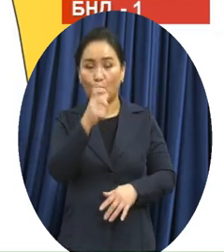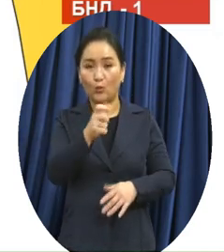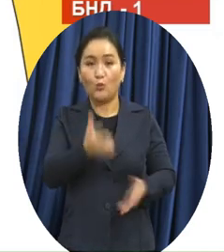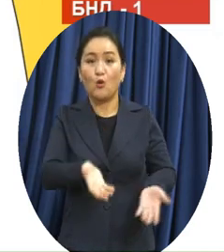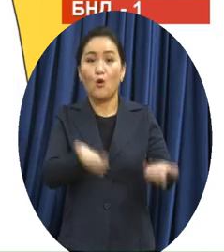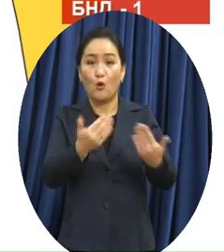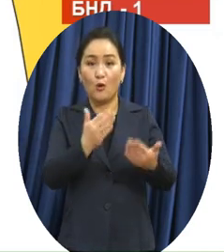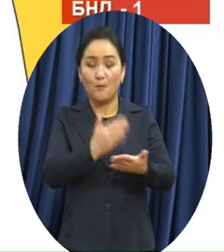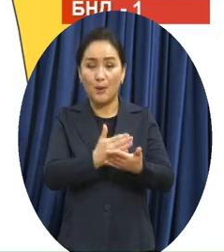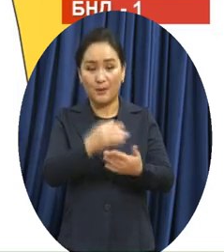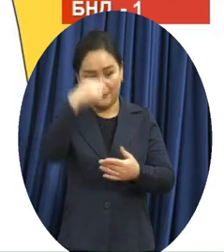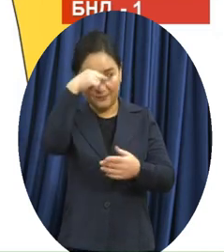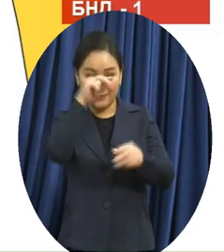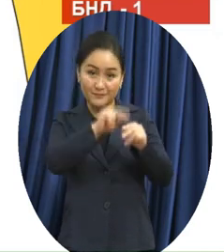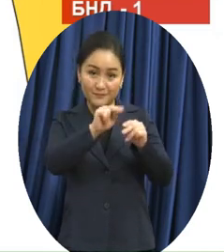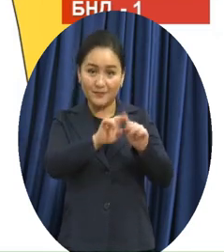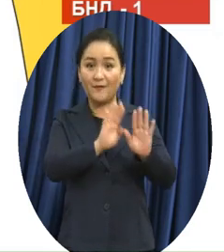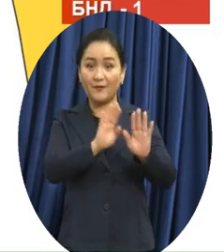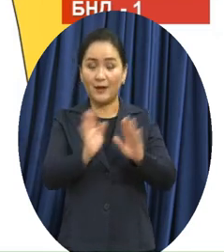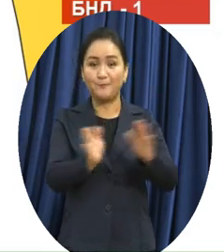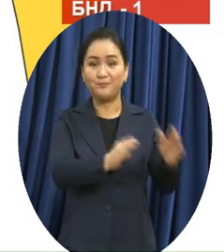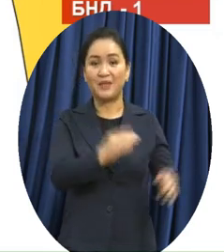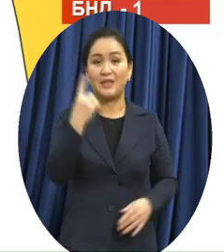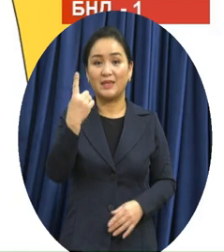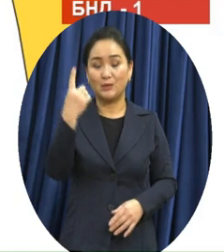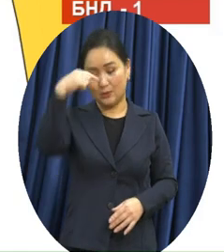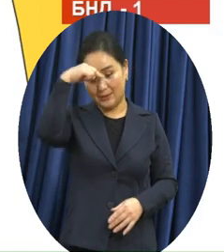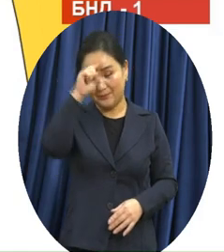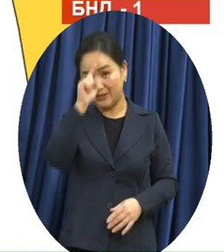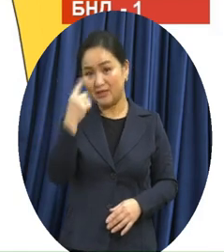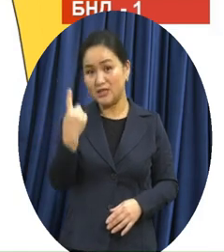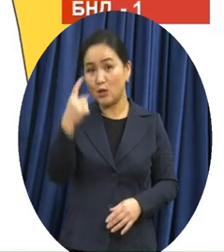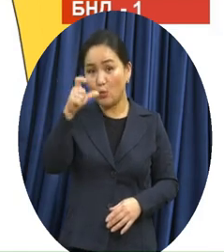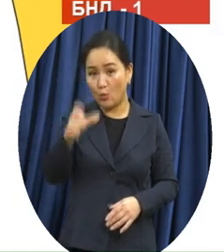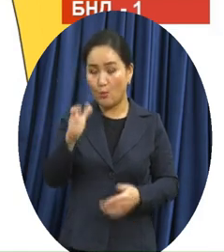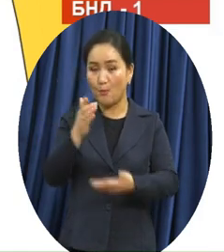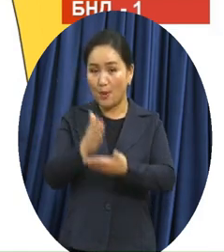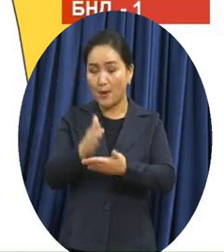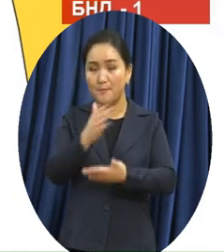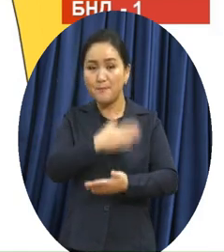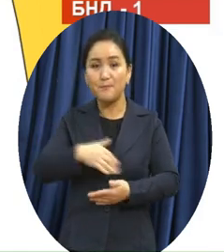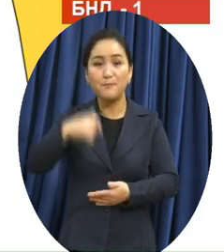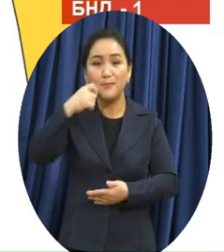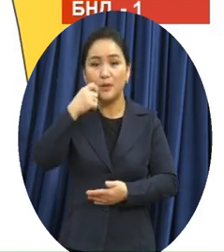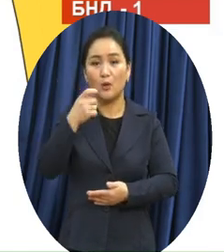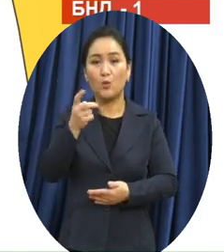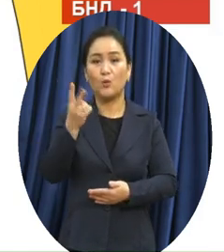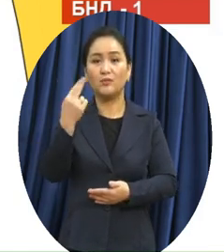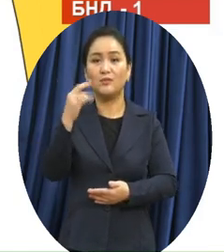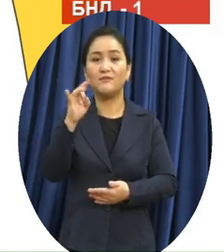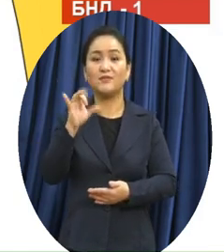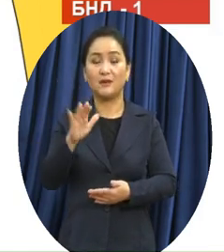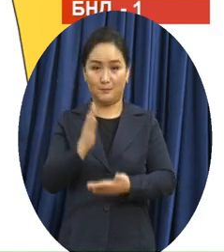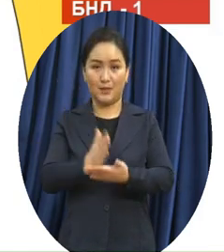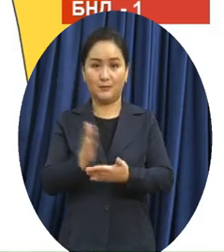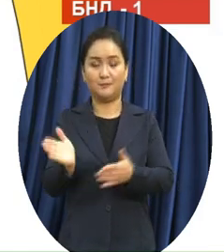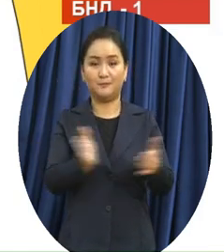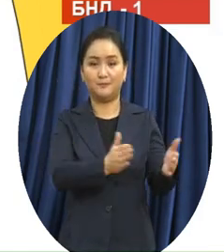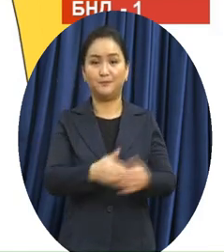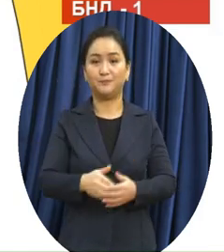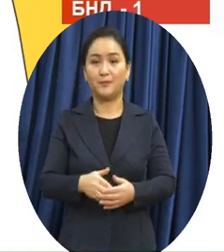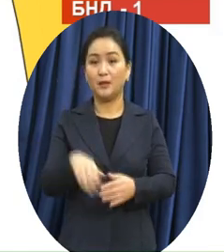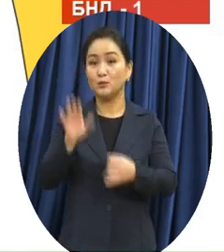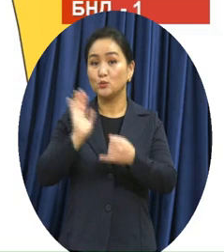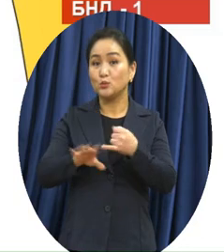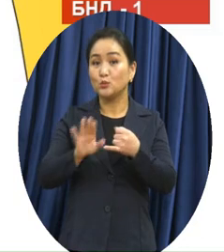хяналт хандалтад байна. За улсын 1-р төв эмнэлэгт 1 хүн байгаа. 1 хүний биеийн байдал бол хүнд дөвтөр байна. За